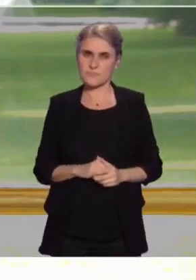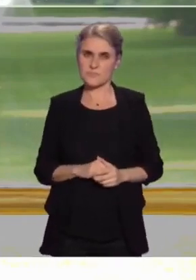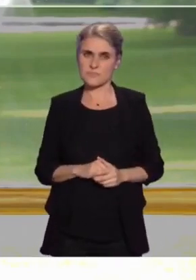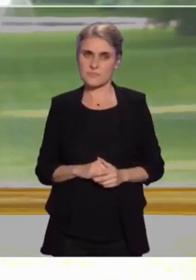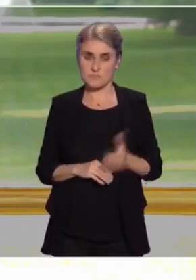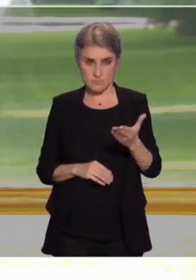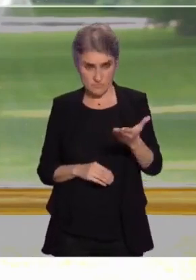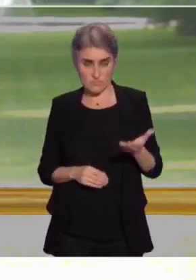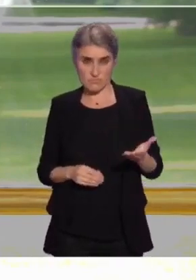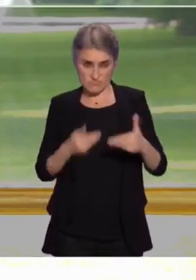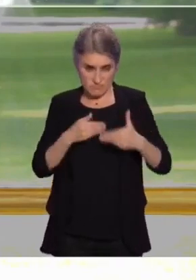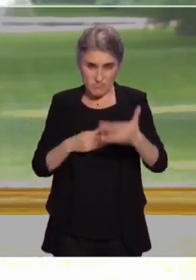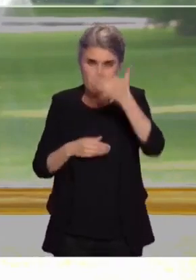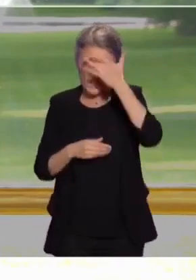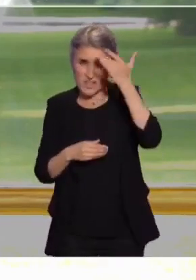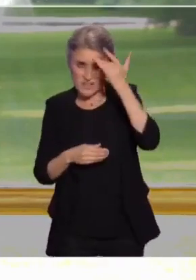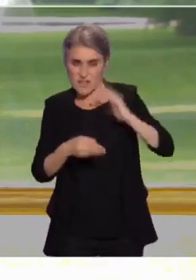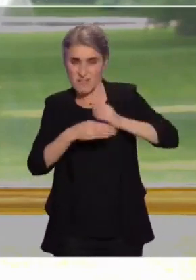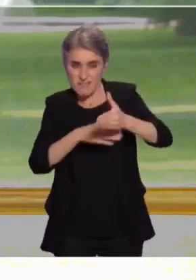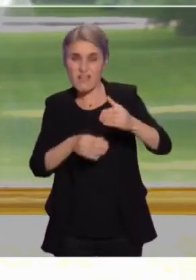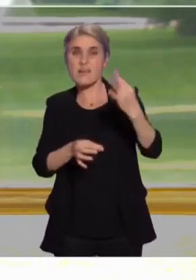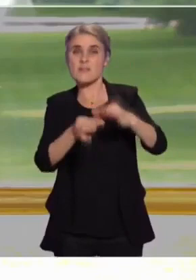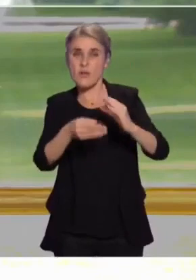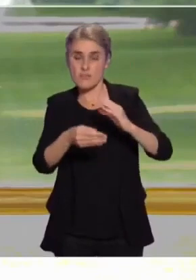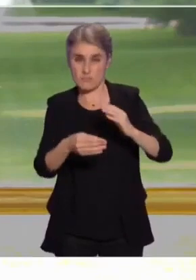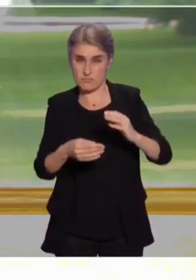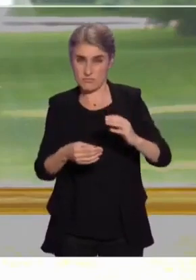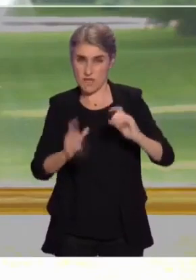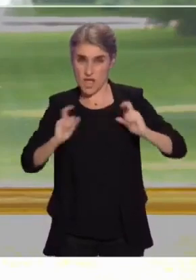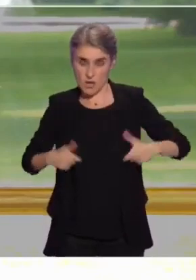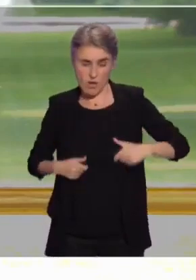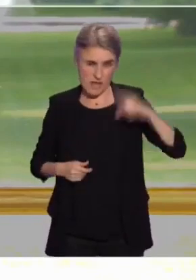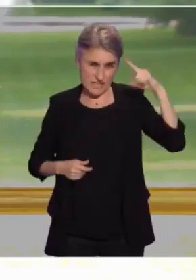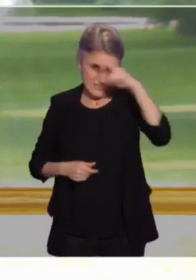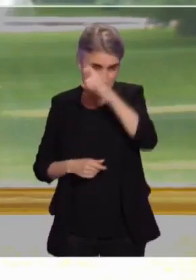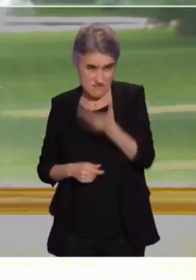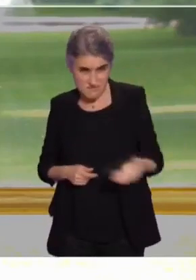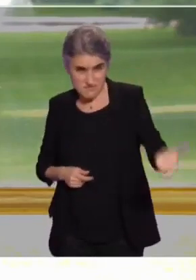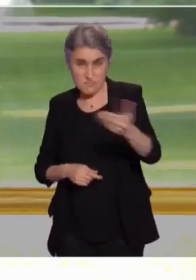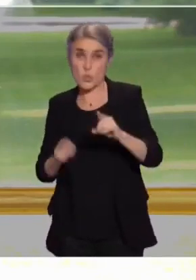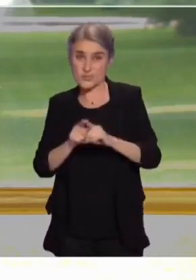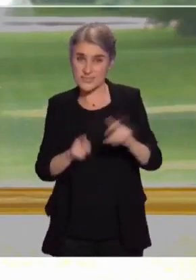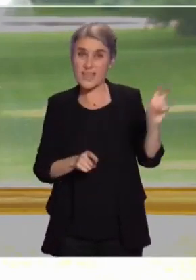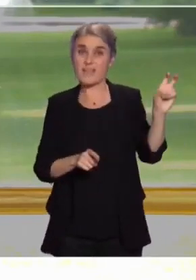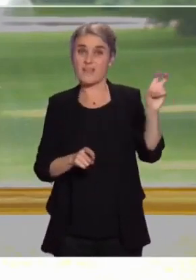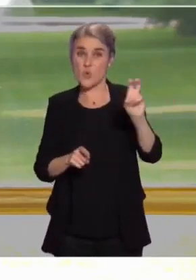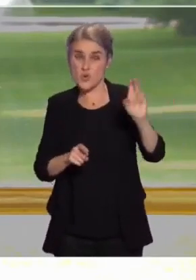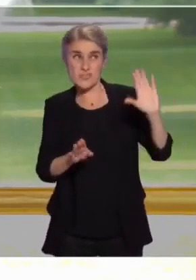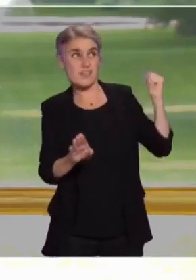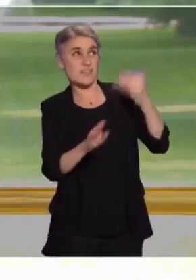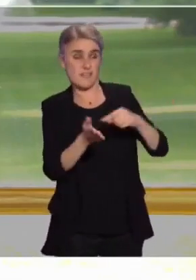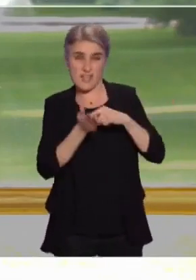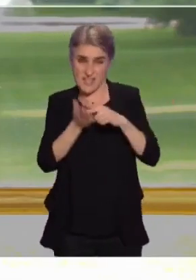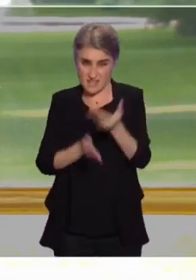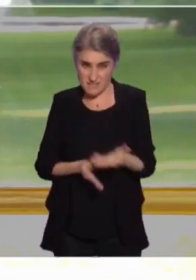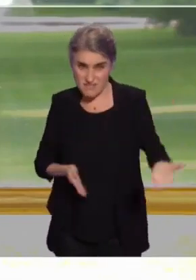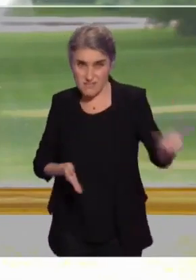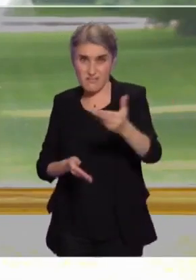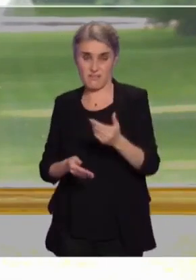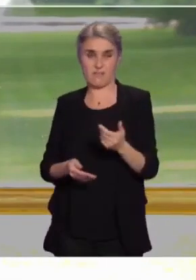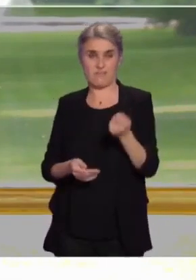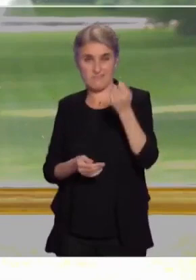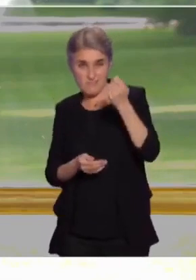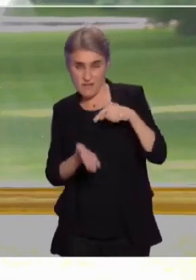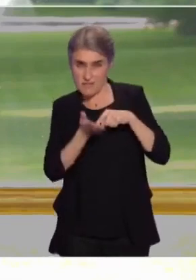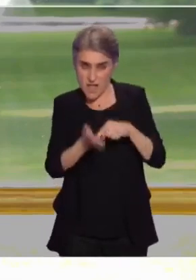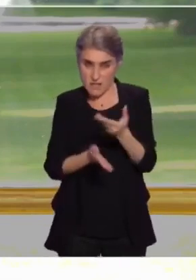avoir un été une rentrée si difficile et c'est elle qui porte la dette écologique et budgétaire de notre pays